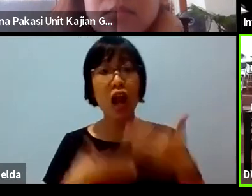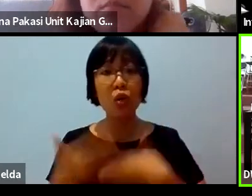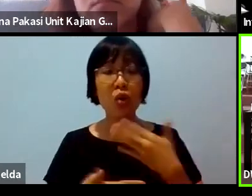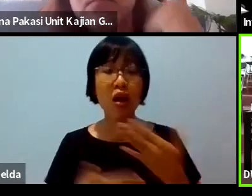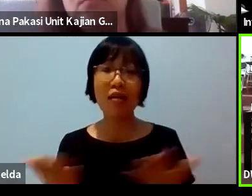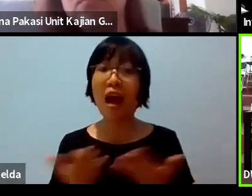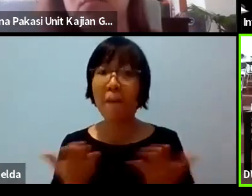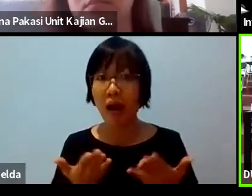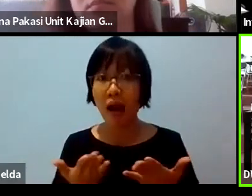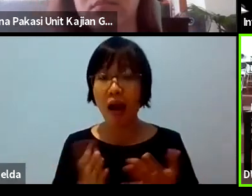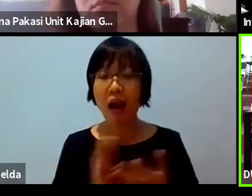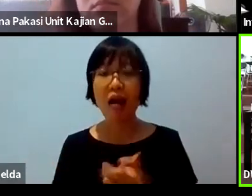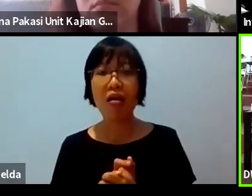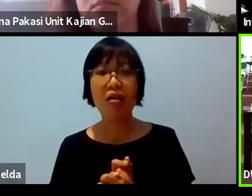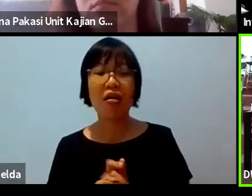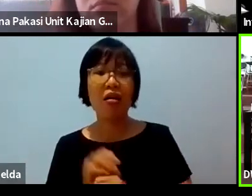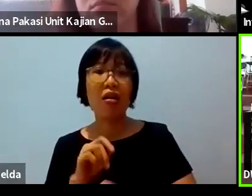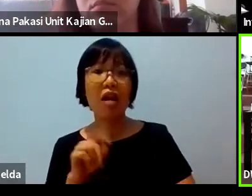sahabat kami